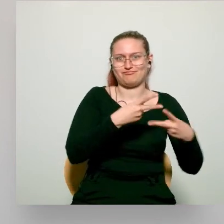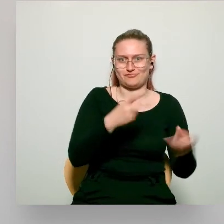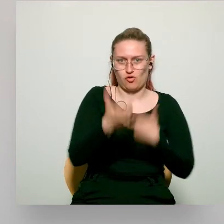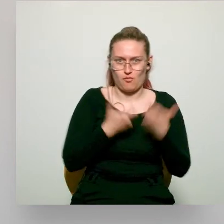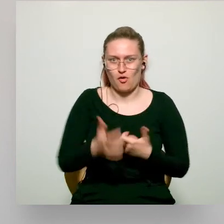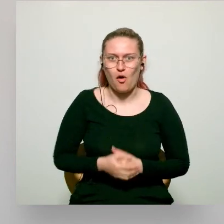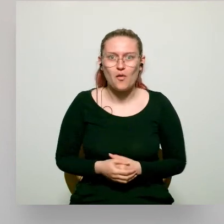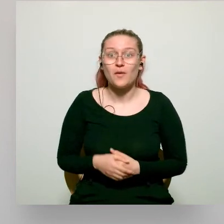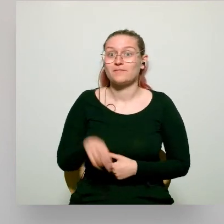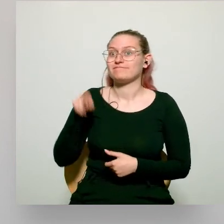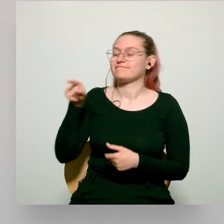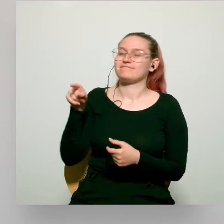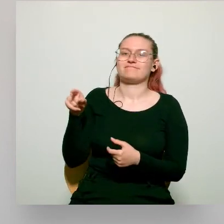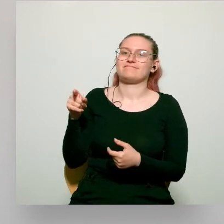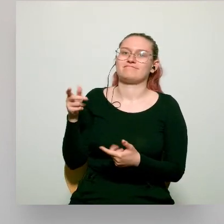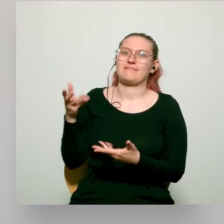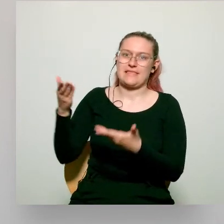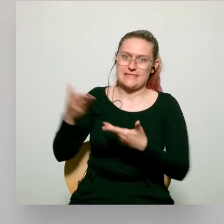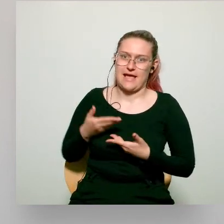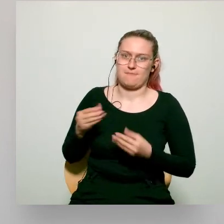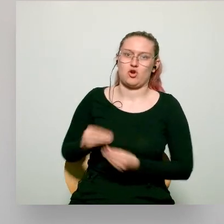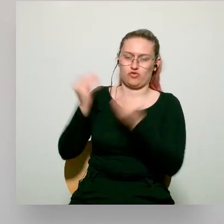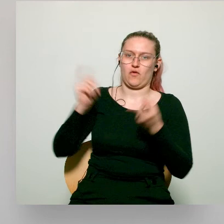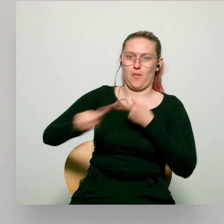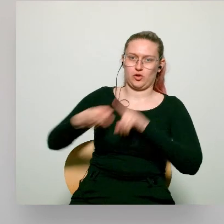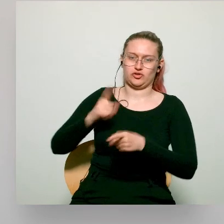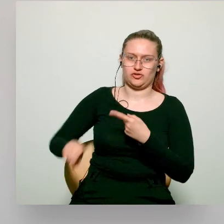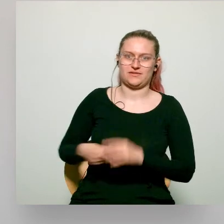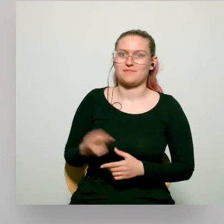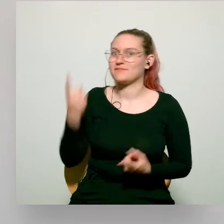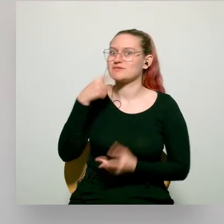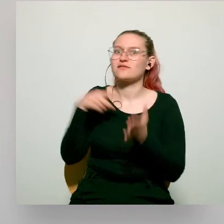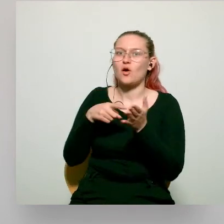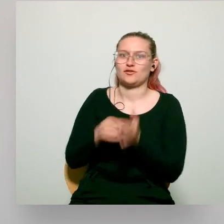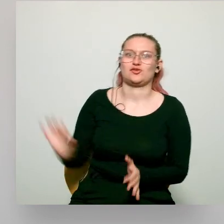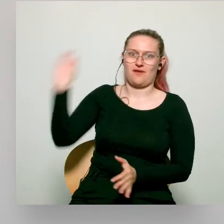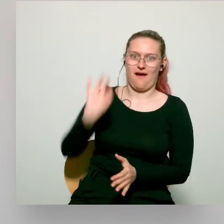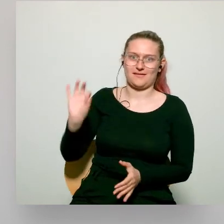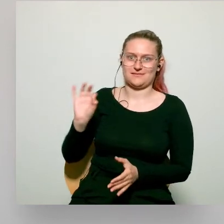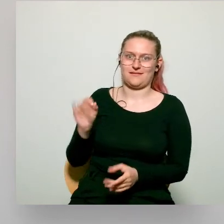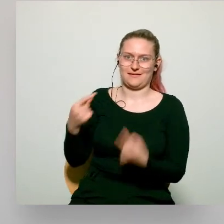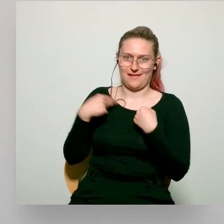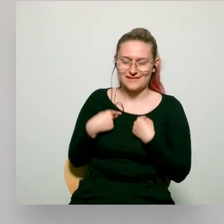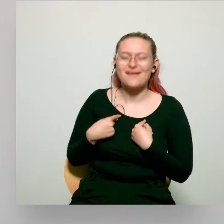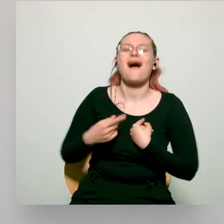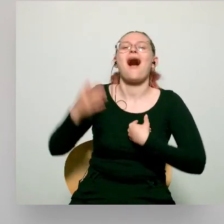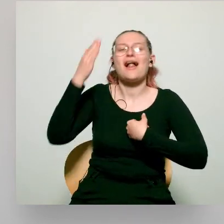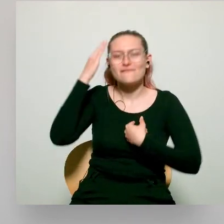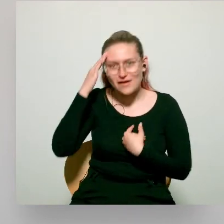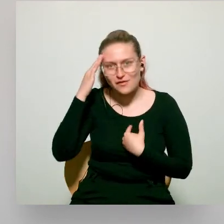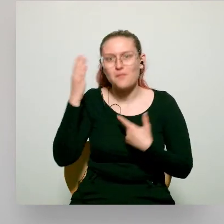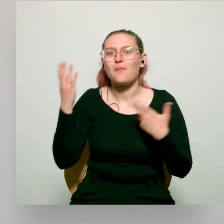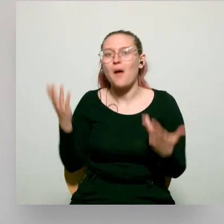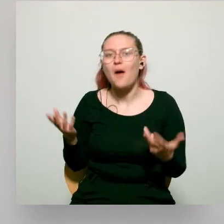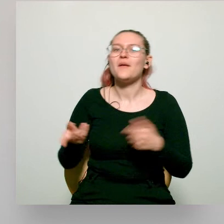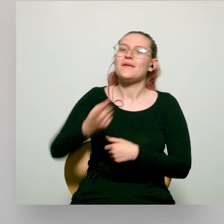polityczny, myślę, że stoimy przed ogromną szansą, ale jak wiemy, Ukraina nigdy nie traci szansy na zmarnowanie